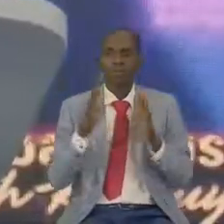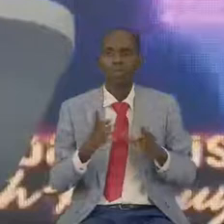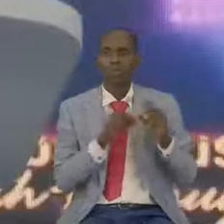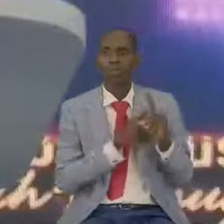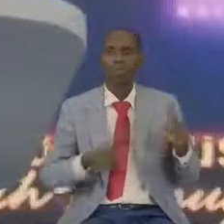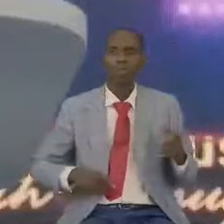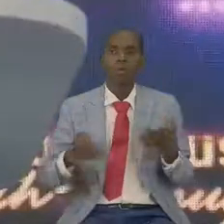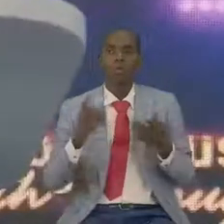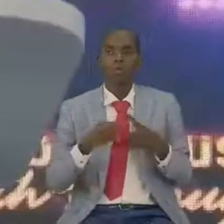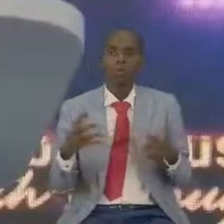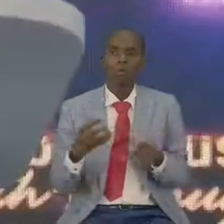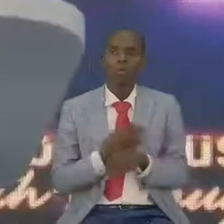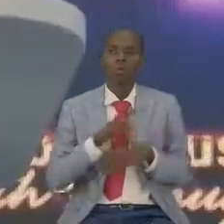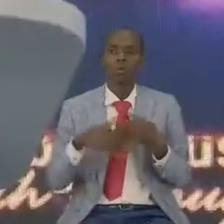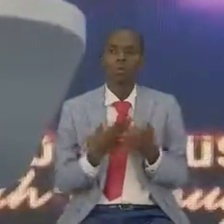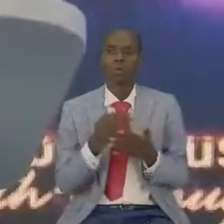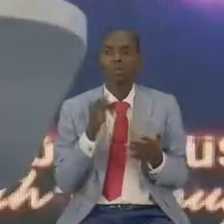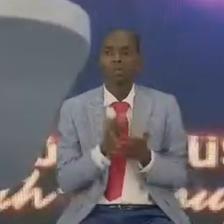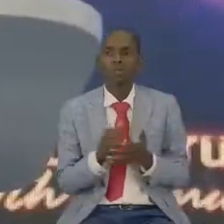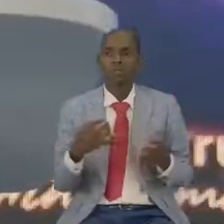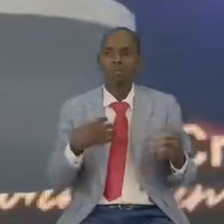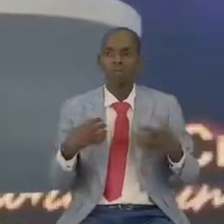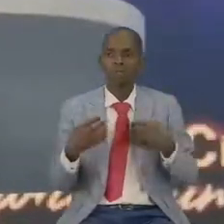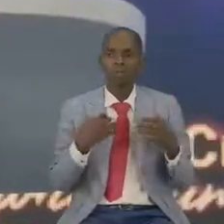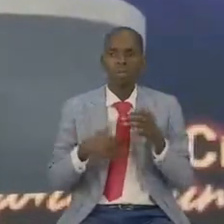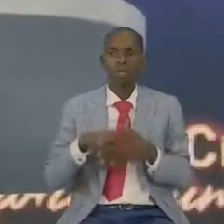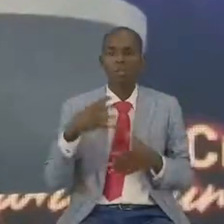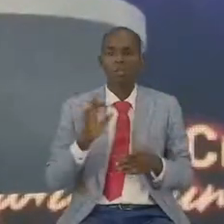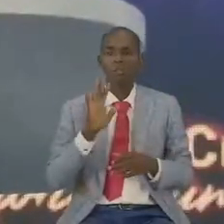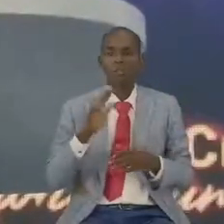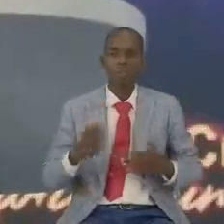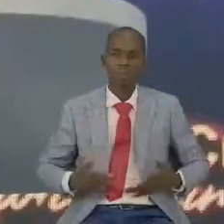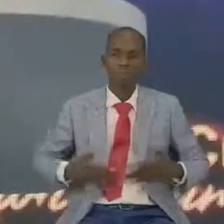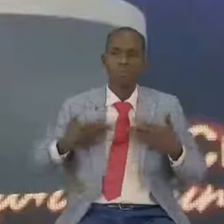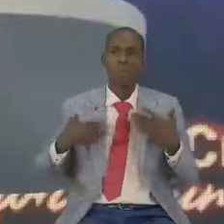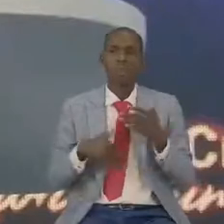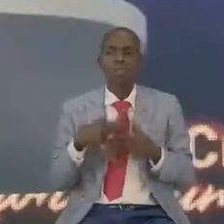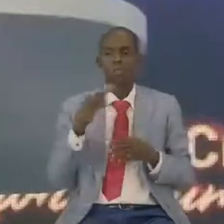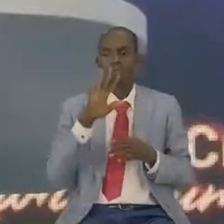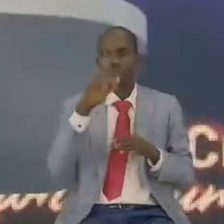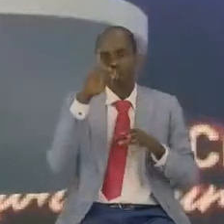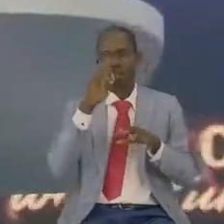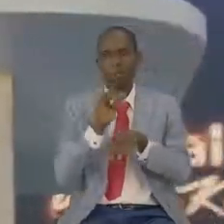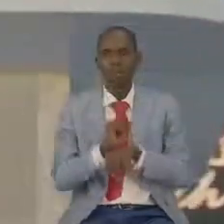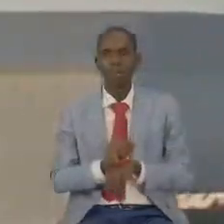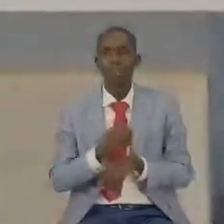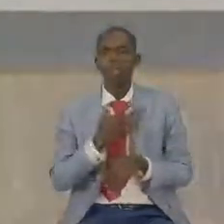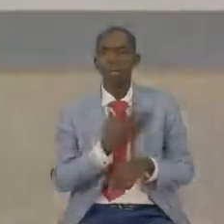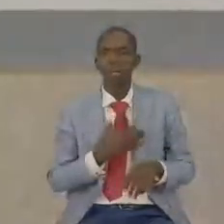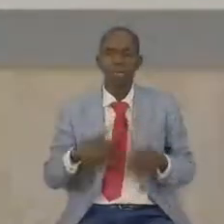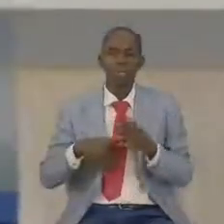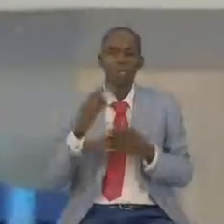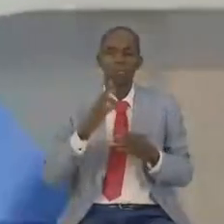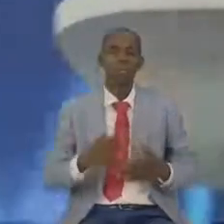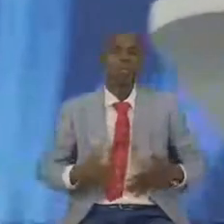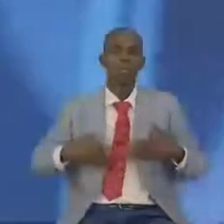Seigneur veut enlever tous ces murmures de notre vie, de nos habitudes et de nos vies.